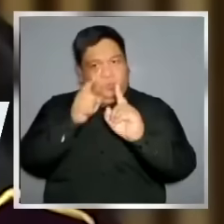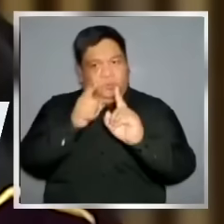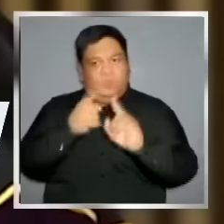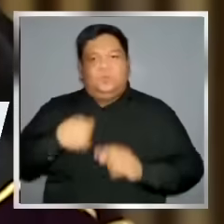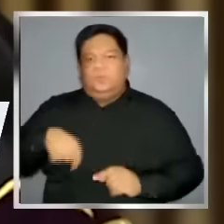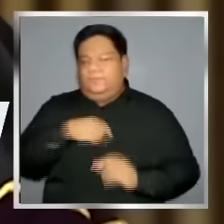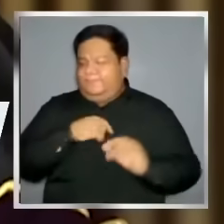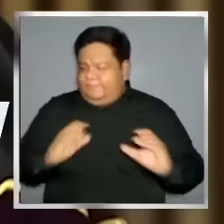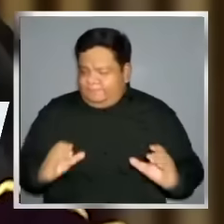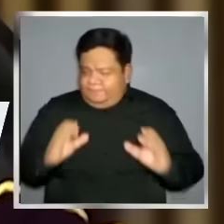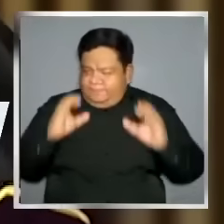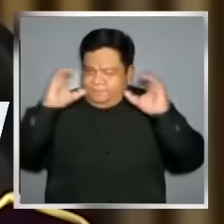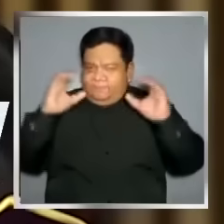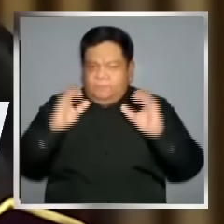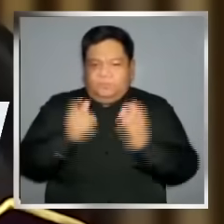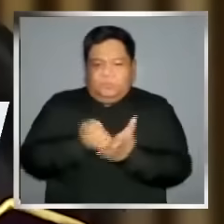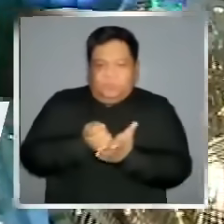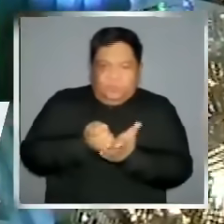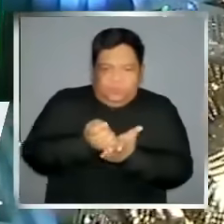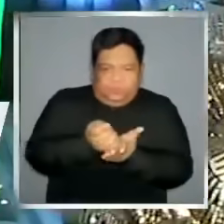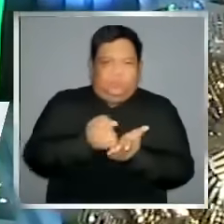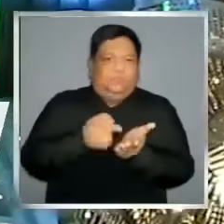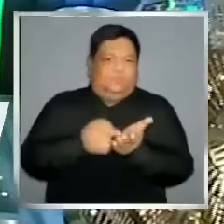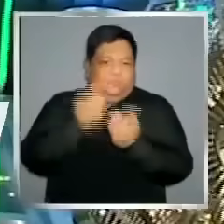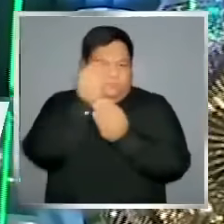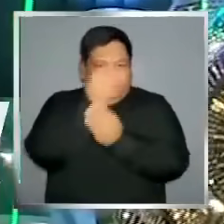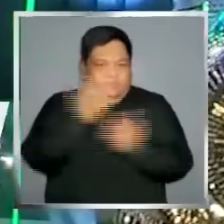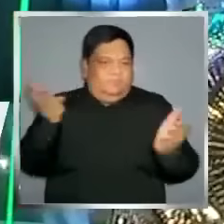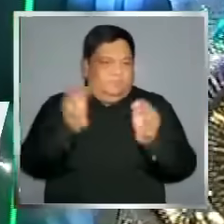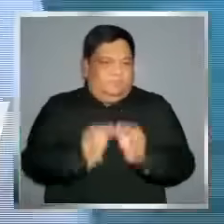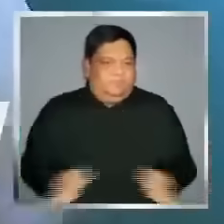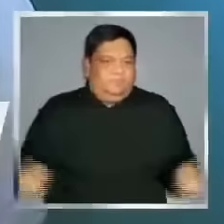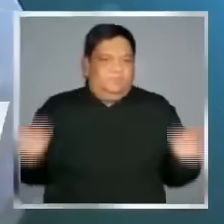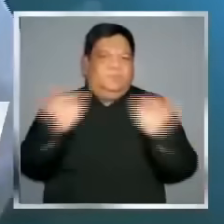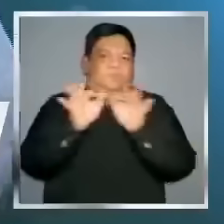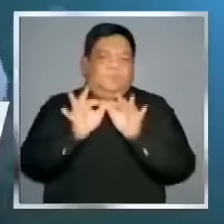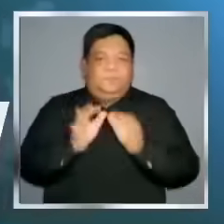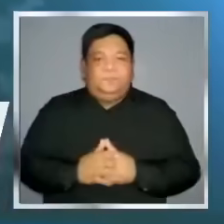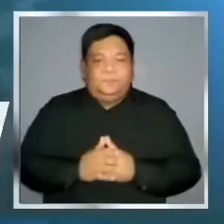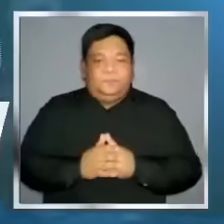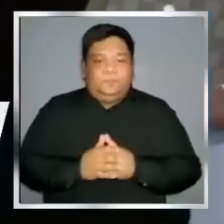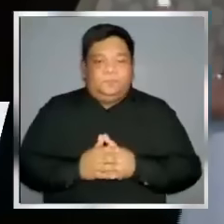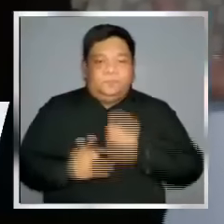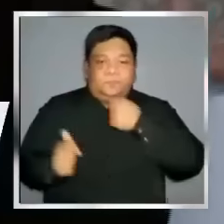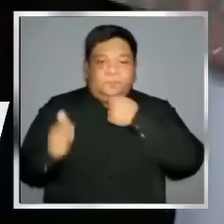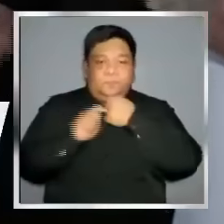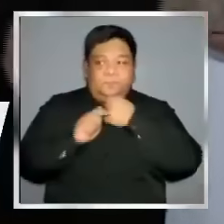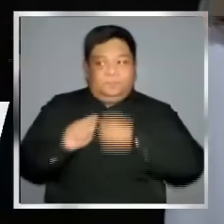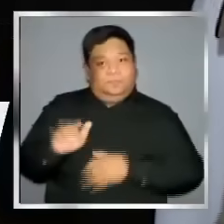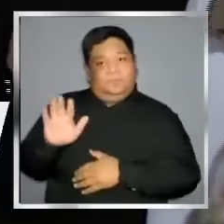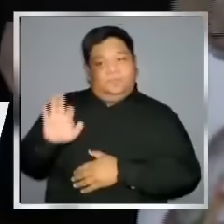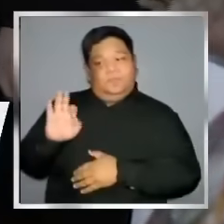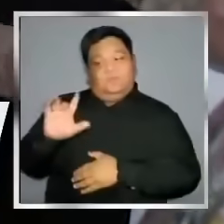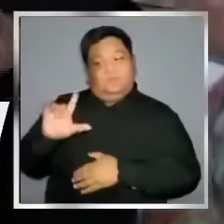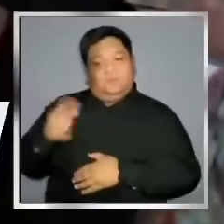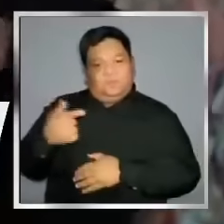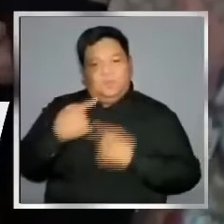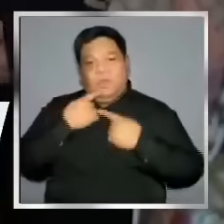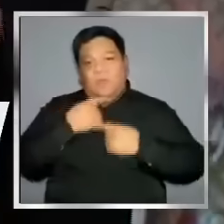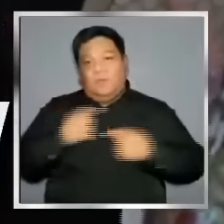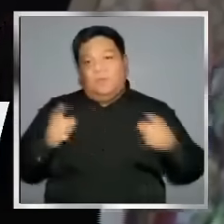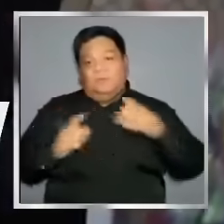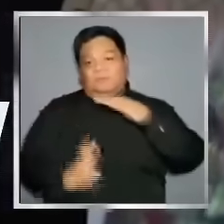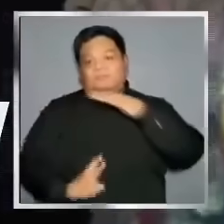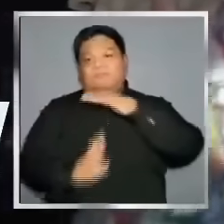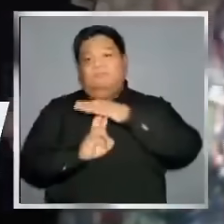truth above all else. Sa pag-anunsyo ni FLG ng kanyang pagre-retiro, hahalili sa kanya bilang